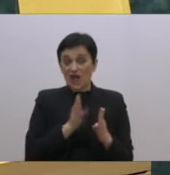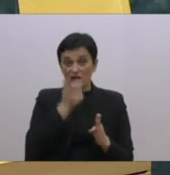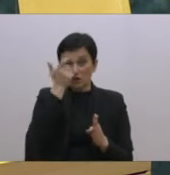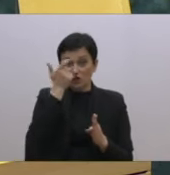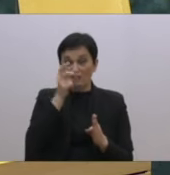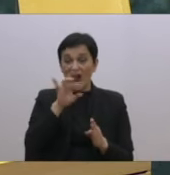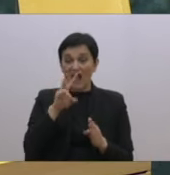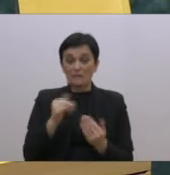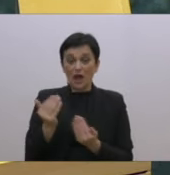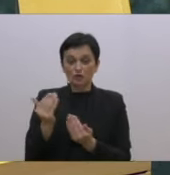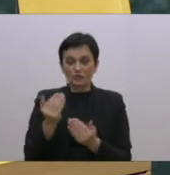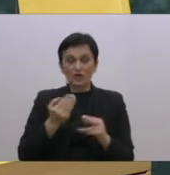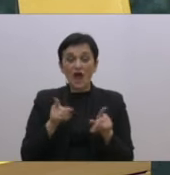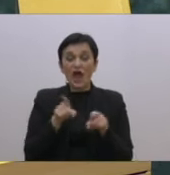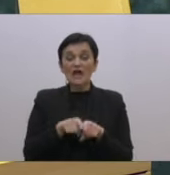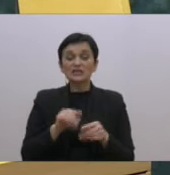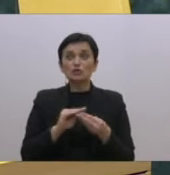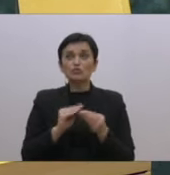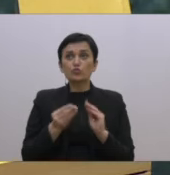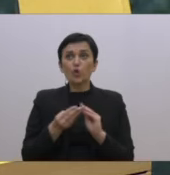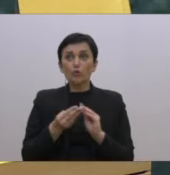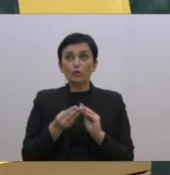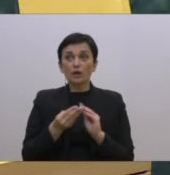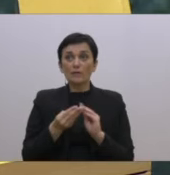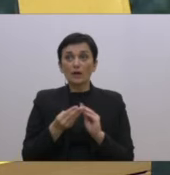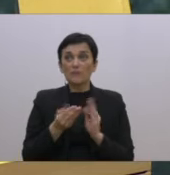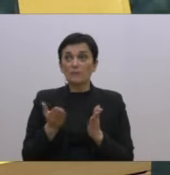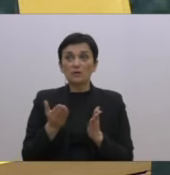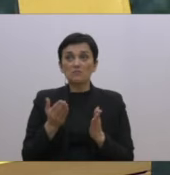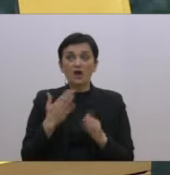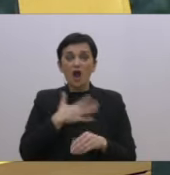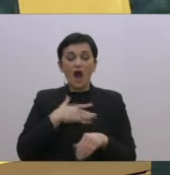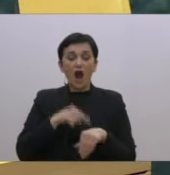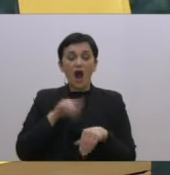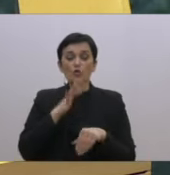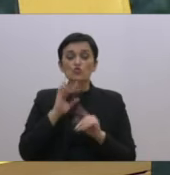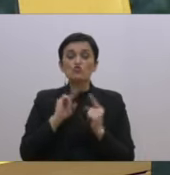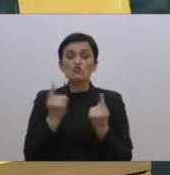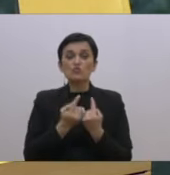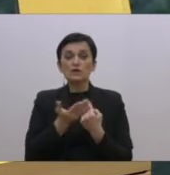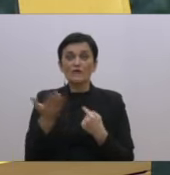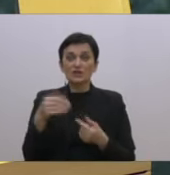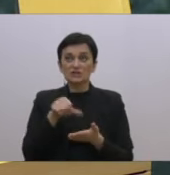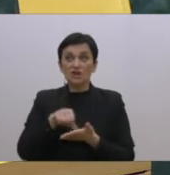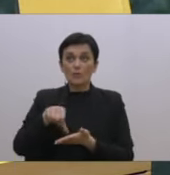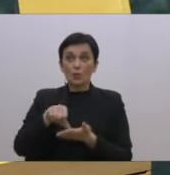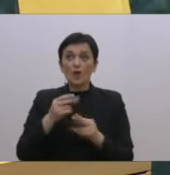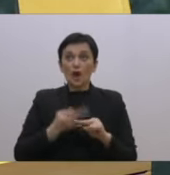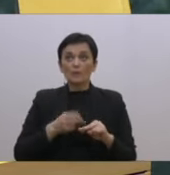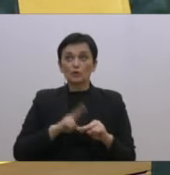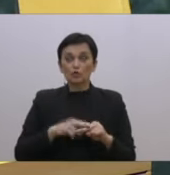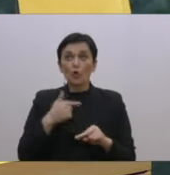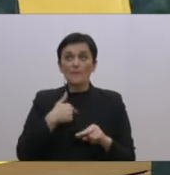და ღარიბაშვილის, ესეთი პრობლემები თურმე არაწუხებთ უმრავლესობის წარმომადგენლებს. ამიტომ